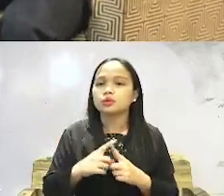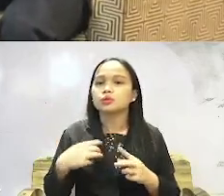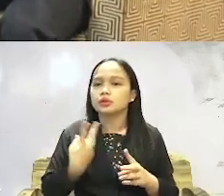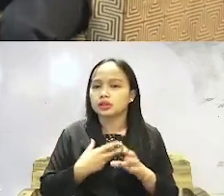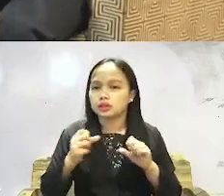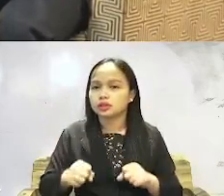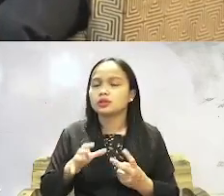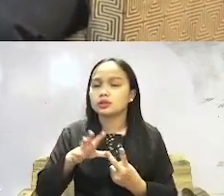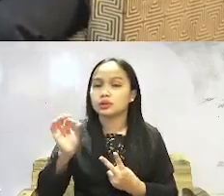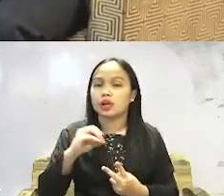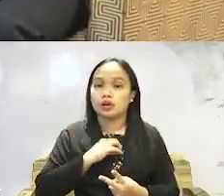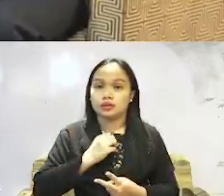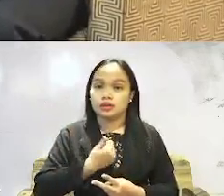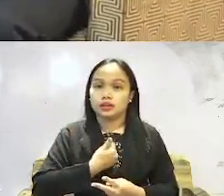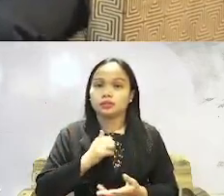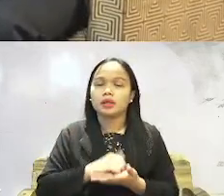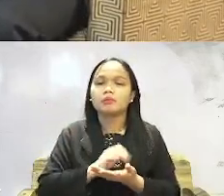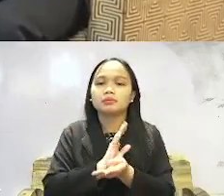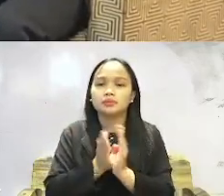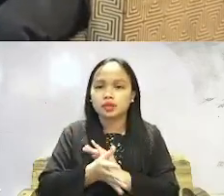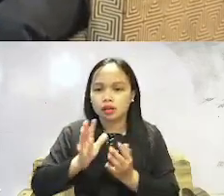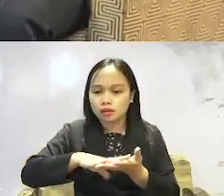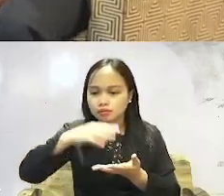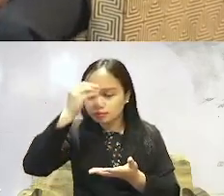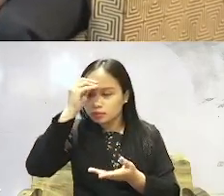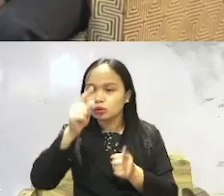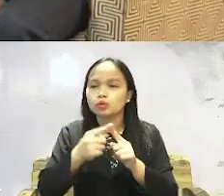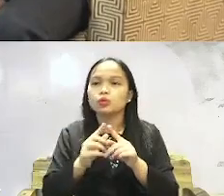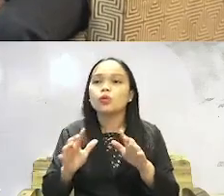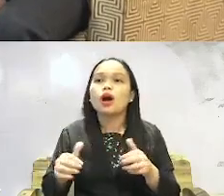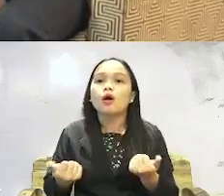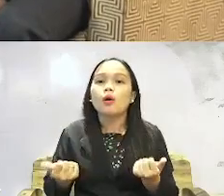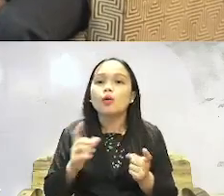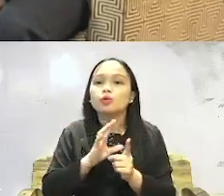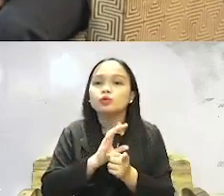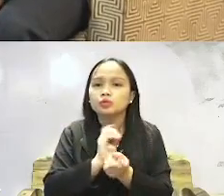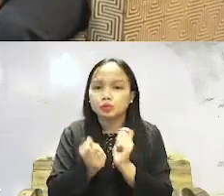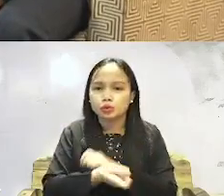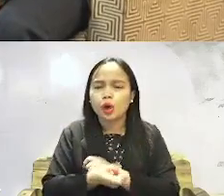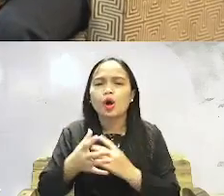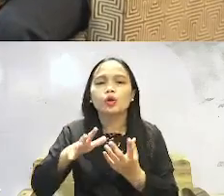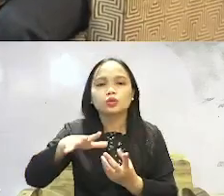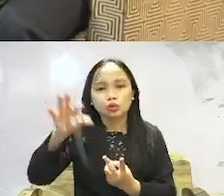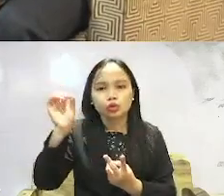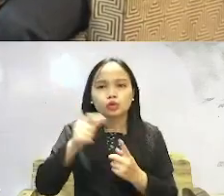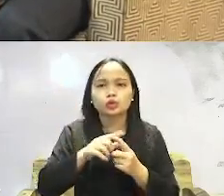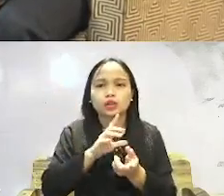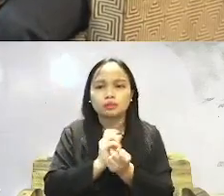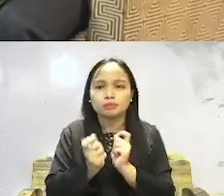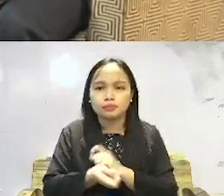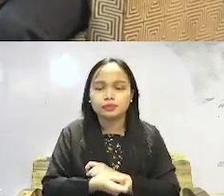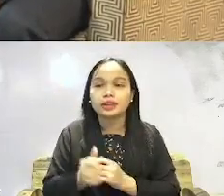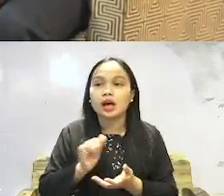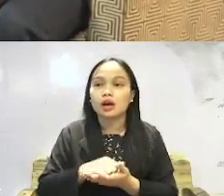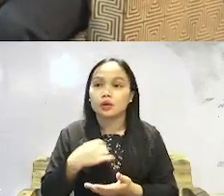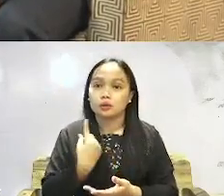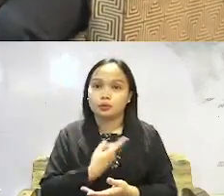yung sarili natin na matuto na mag-transform. Choose to transform. Yun yung pinag-usapan nung